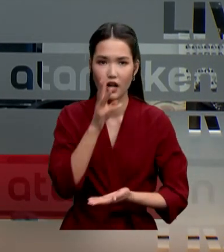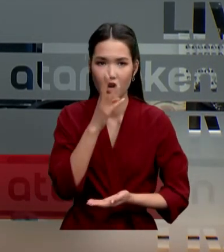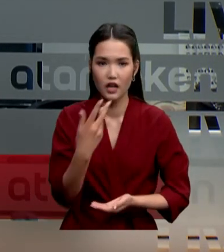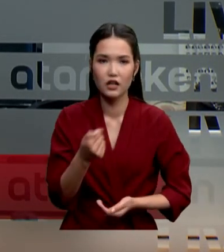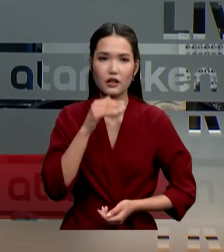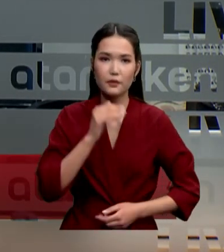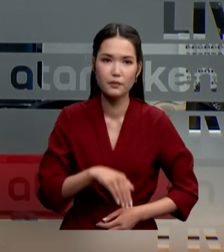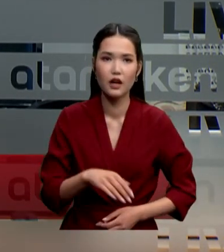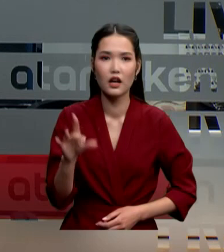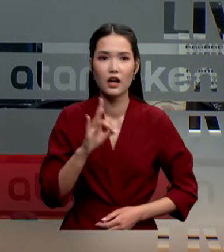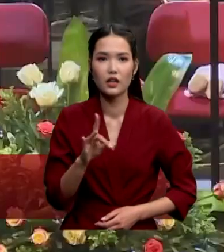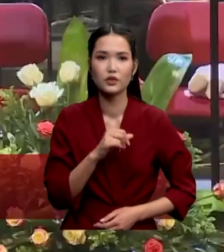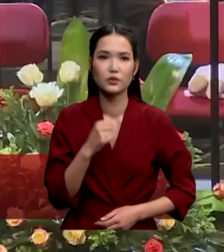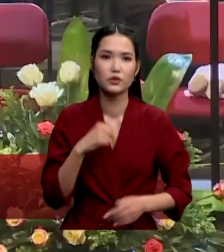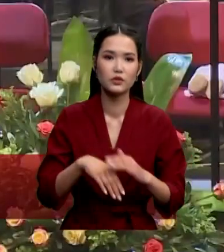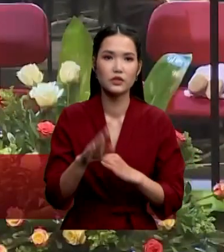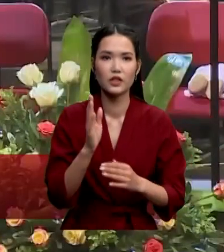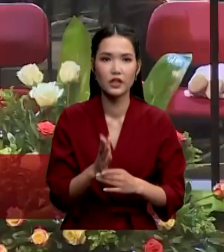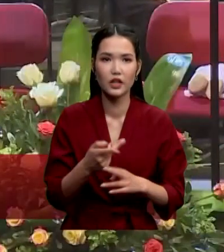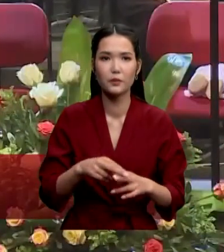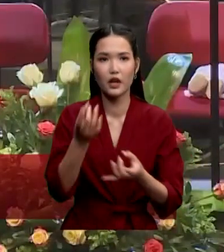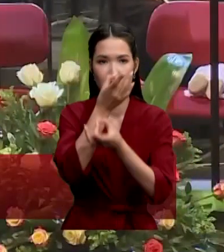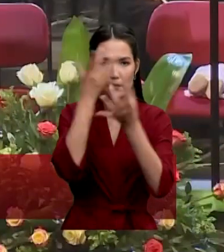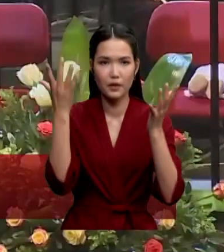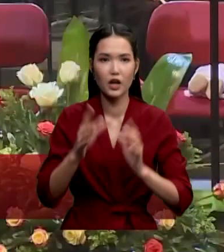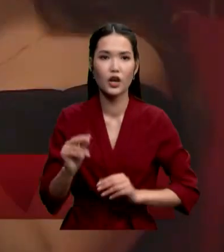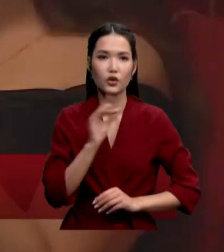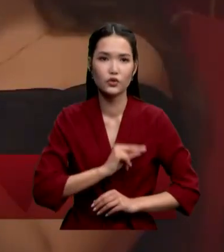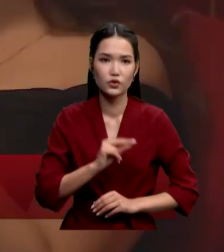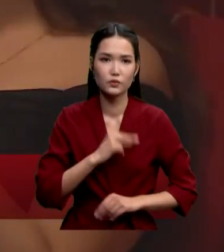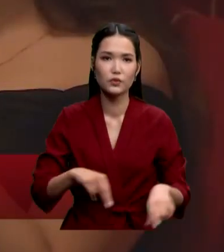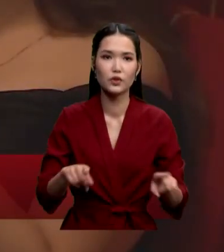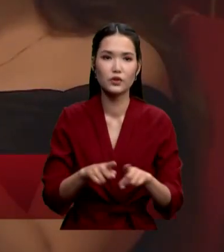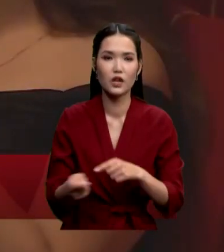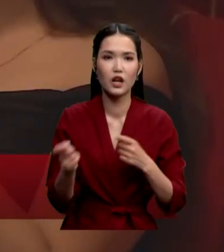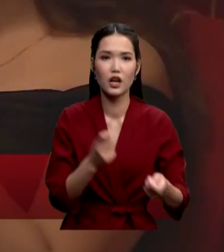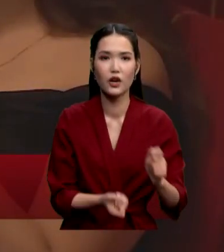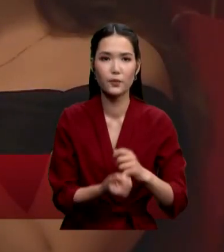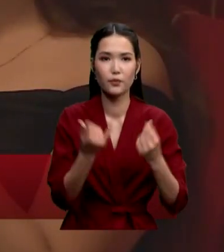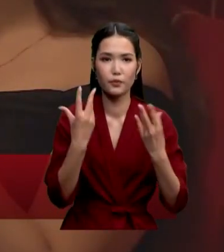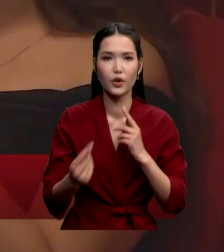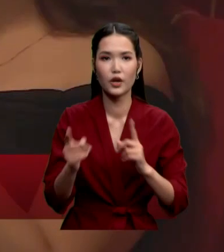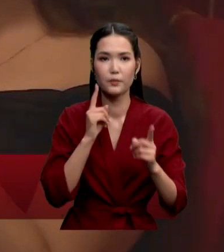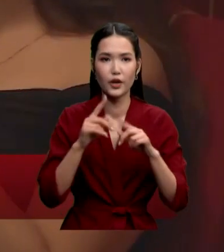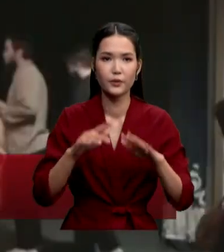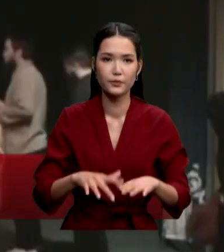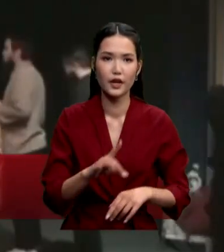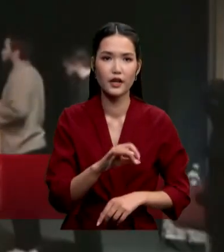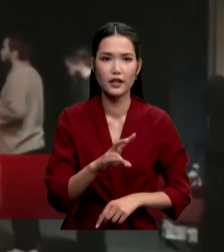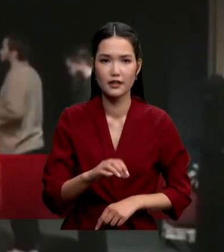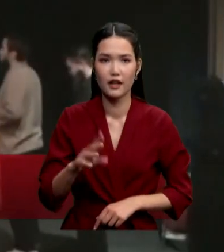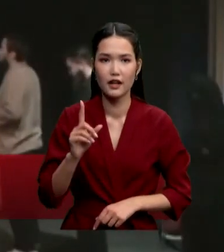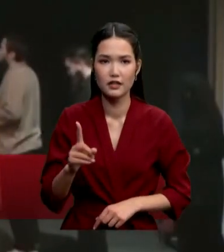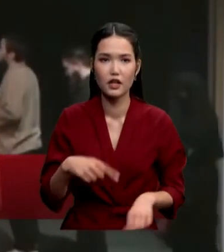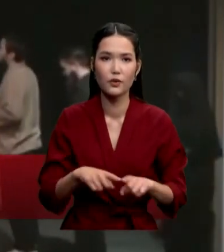мамандар саладан өз еркімен кетіп жатыр. Бұл мәдениет ұшақтарының жұмысын тұралатуға келіп соғады. Бүгін мәжіліс отырысында депутат Ринат